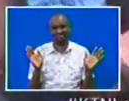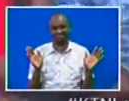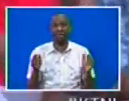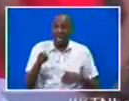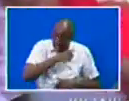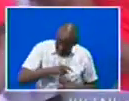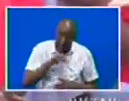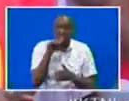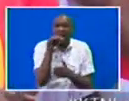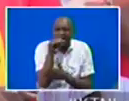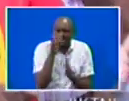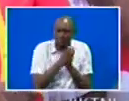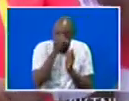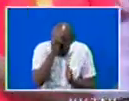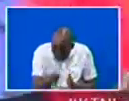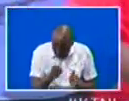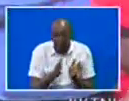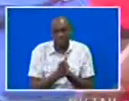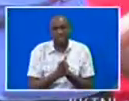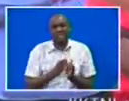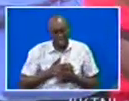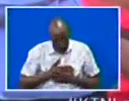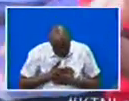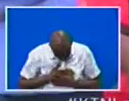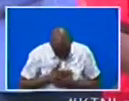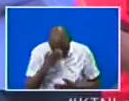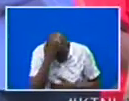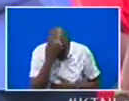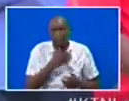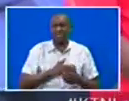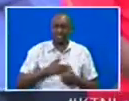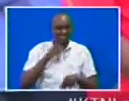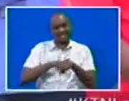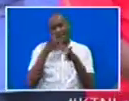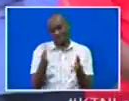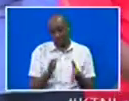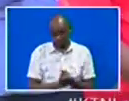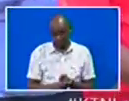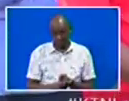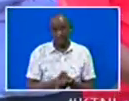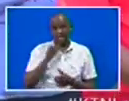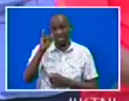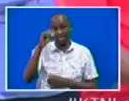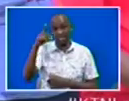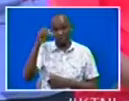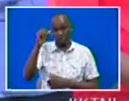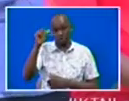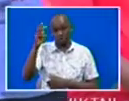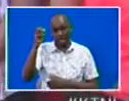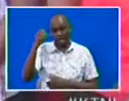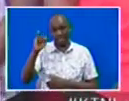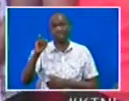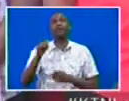Sisi tunauliza kwa heshima na unyenyekevu. Safari hii Ikolomani tutembee